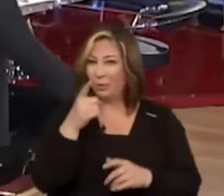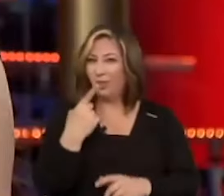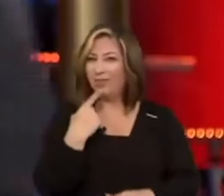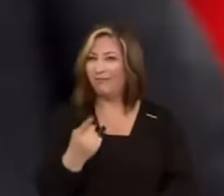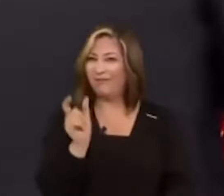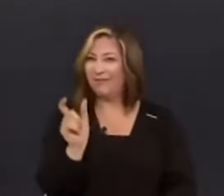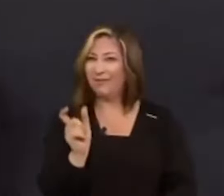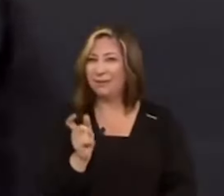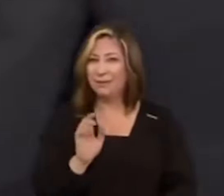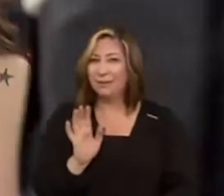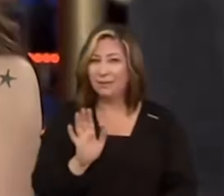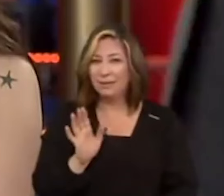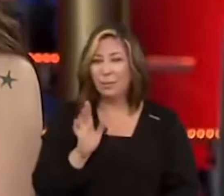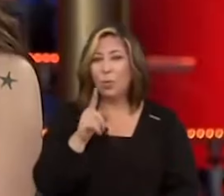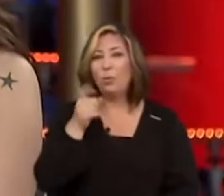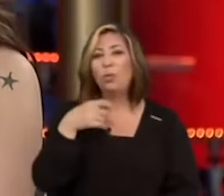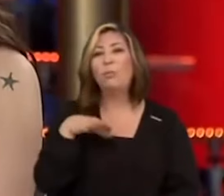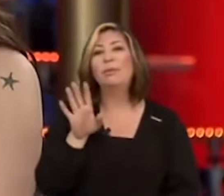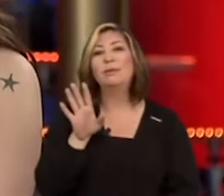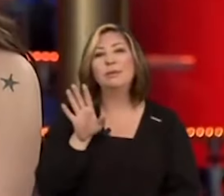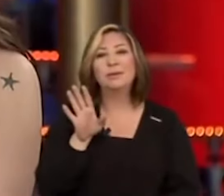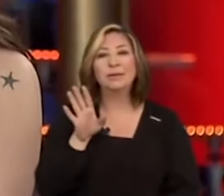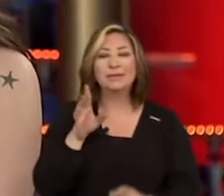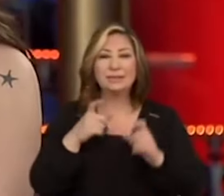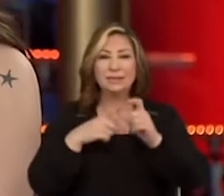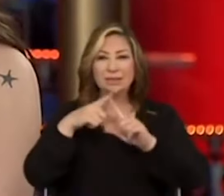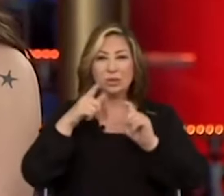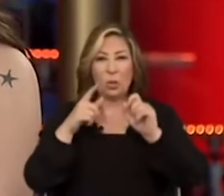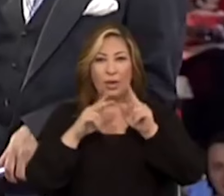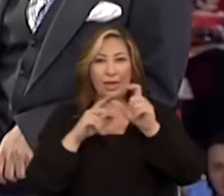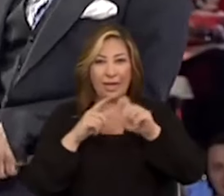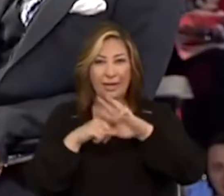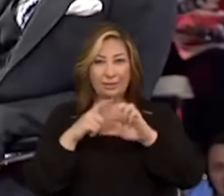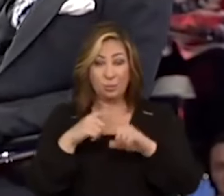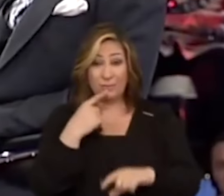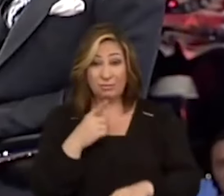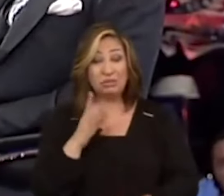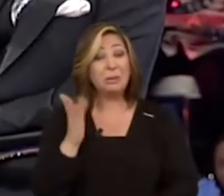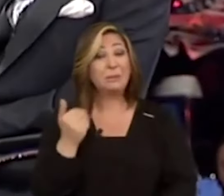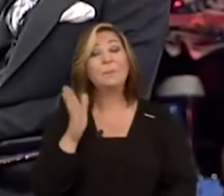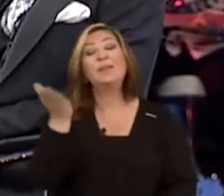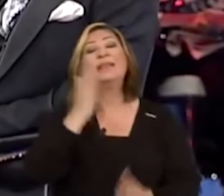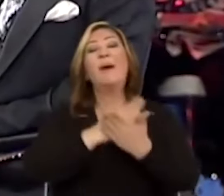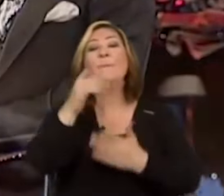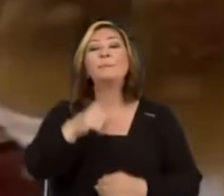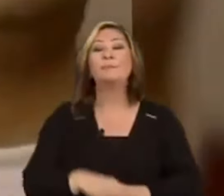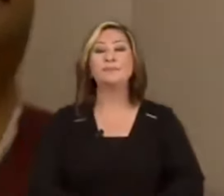lafı? Hayır ama... O bulmadı canım. Stalker mı o demekmiş? Neyse. Evet, peki